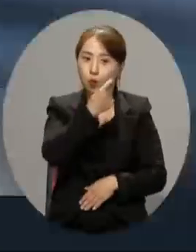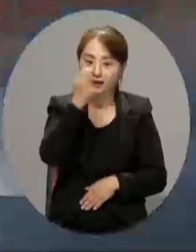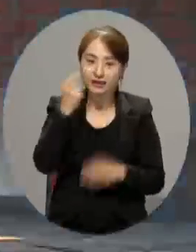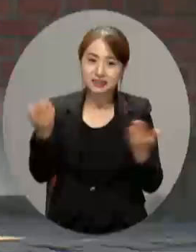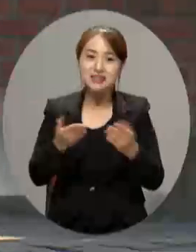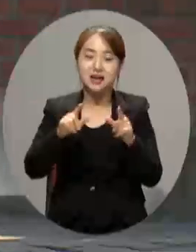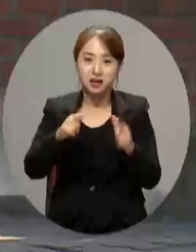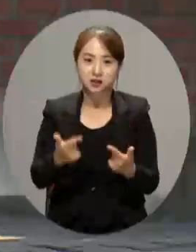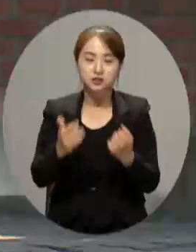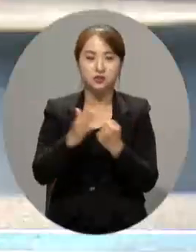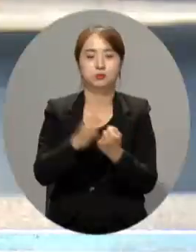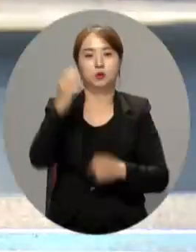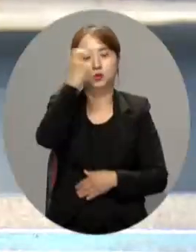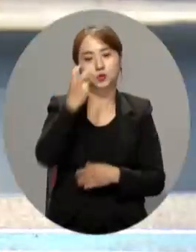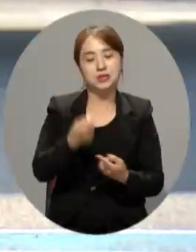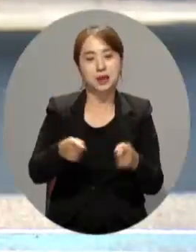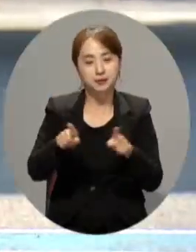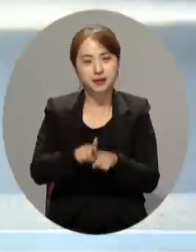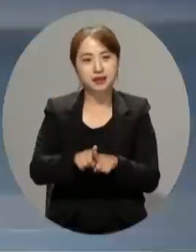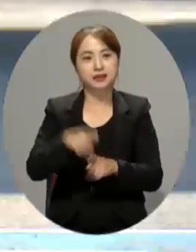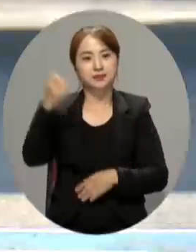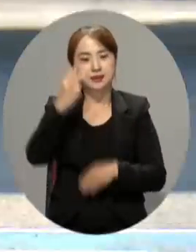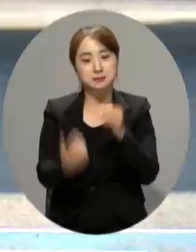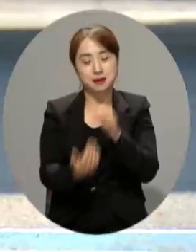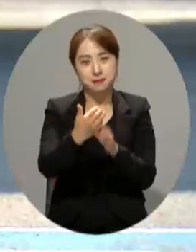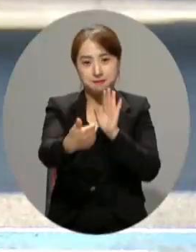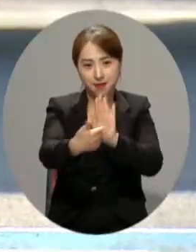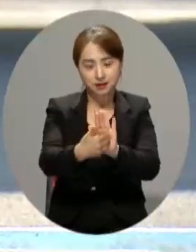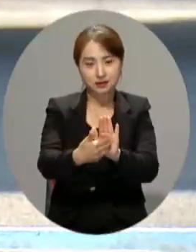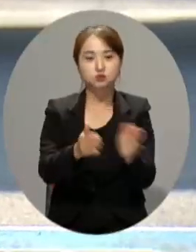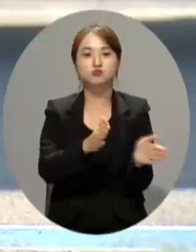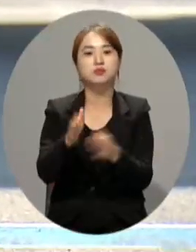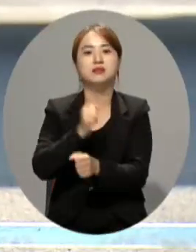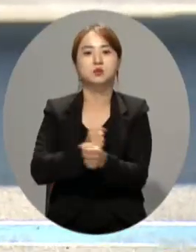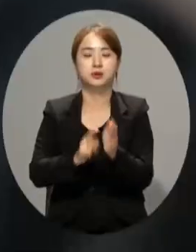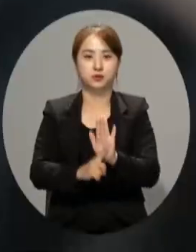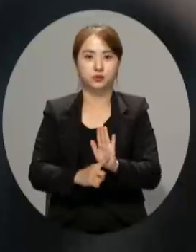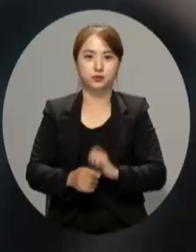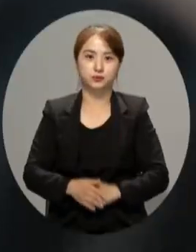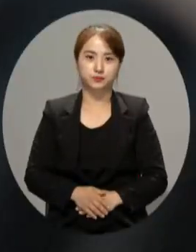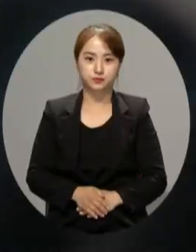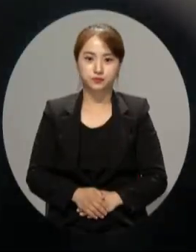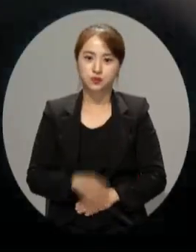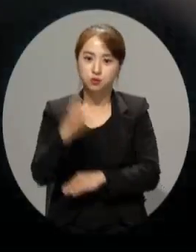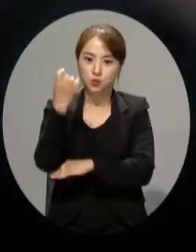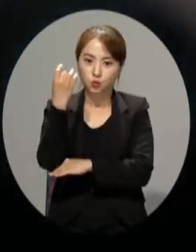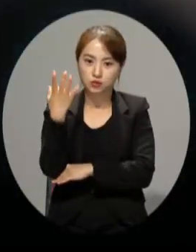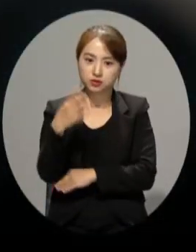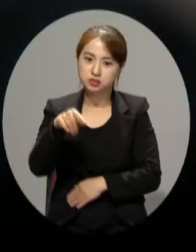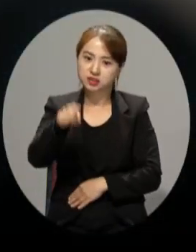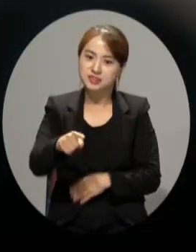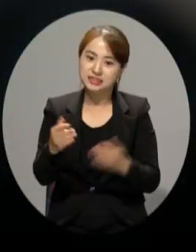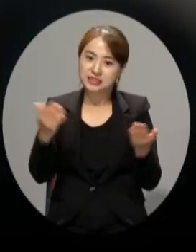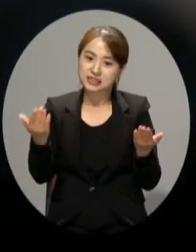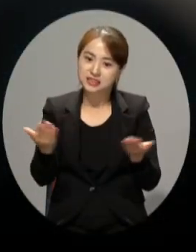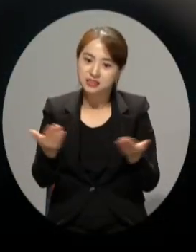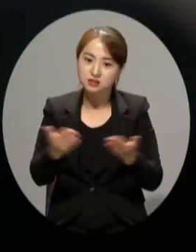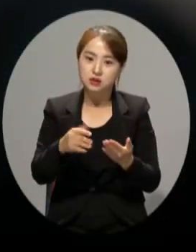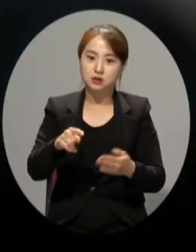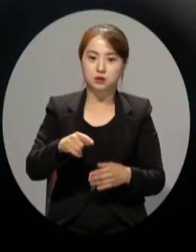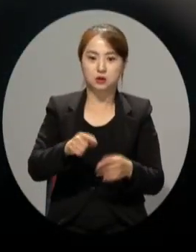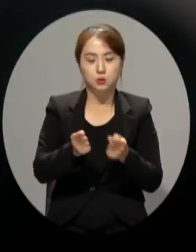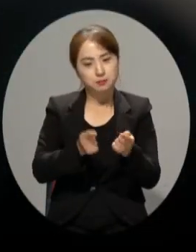아니라며 조사와 함께 재발 방지 대책을 마련하겠다고 밝혔습니다. 원래는 그 작업자들 이제 이거 조작하는 그냥 조작